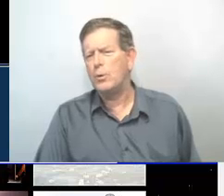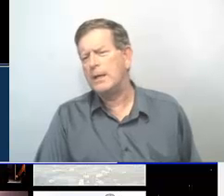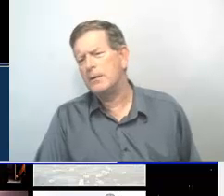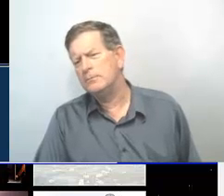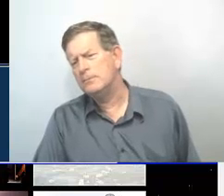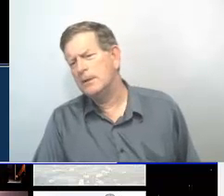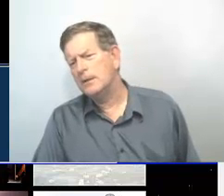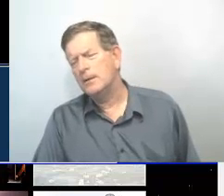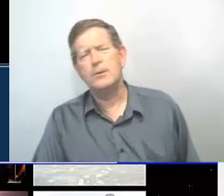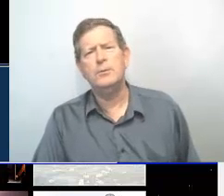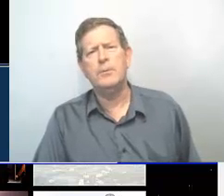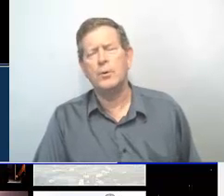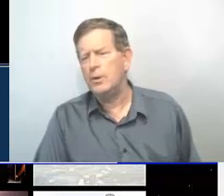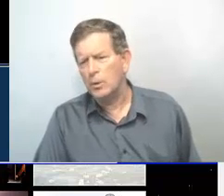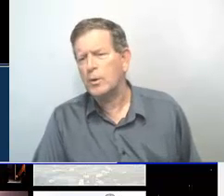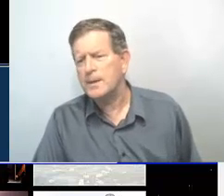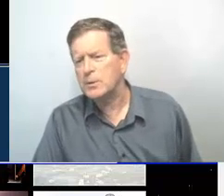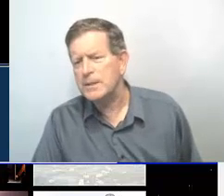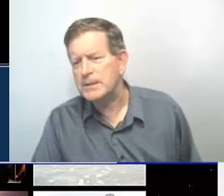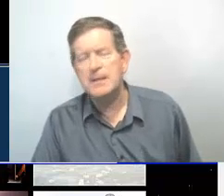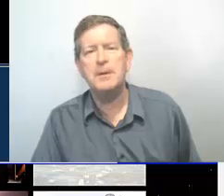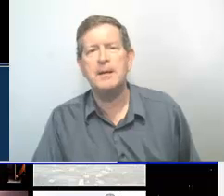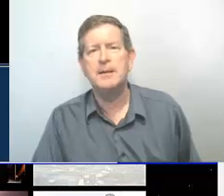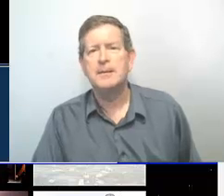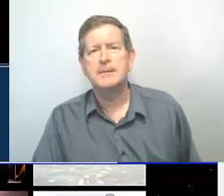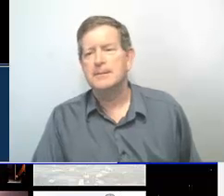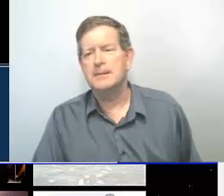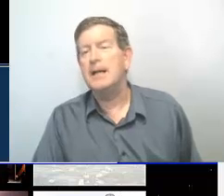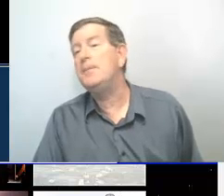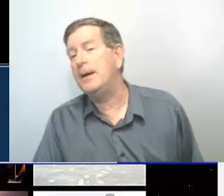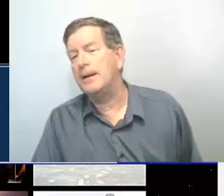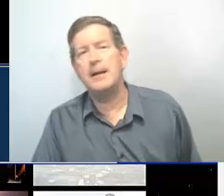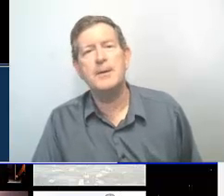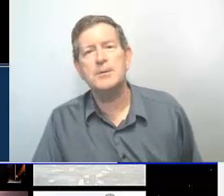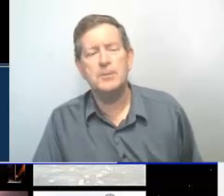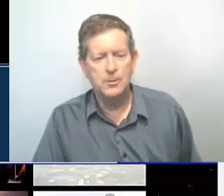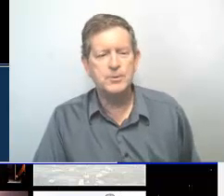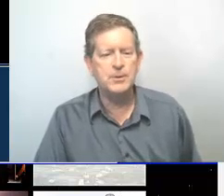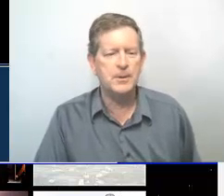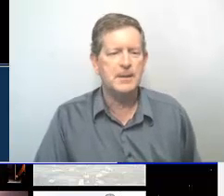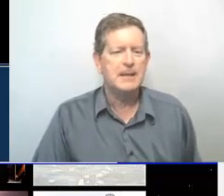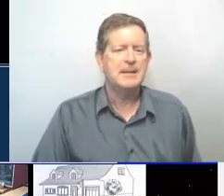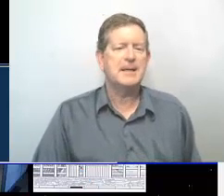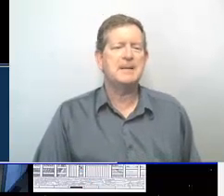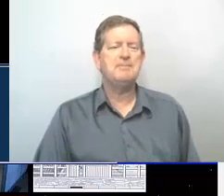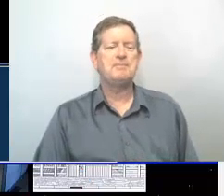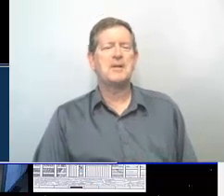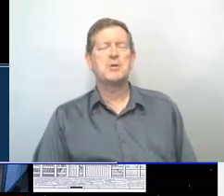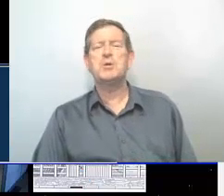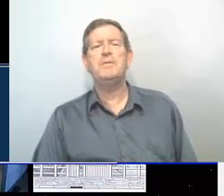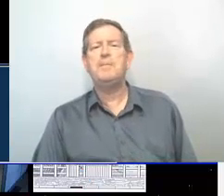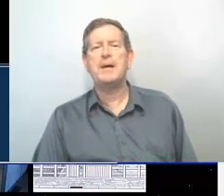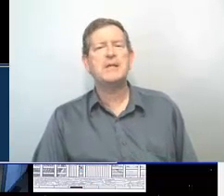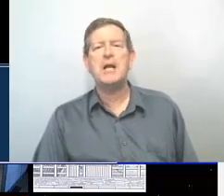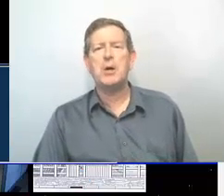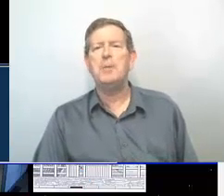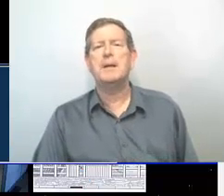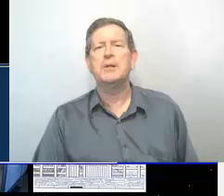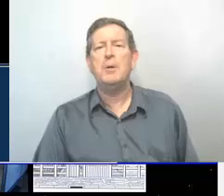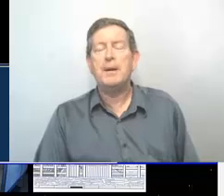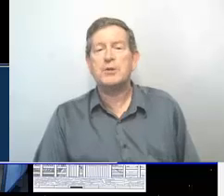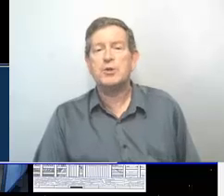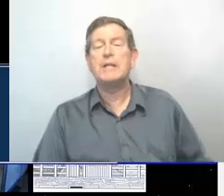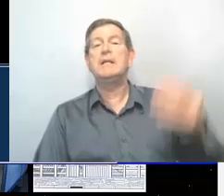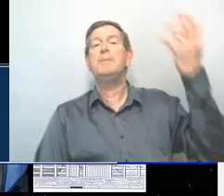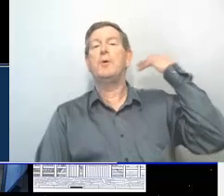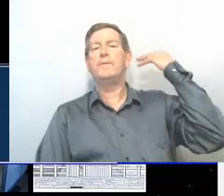Je ne sais pas pourquoi il y a une autre maison ici, mais elle est belle à la maison. Continuons. Je ne vais pas à